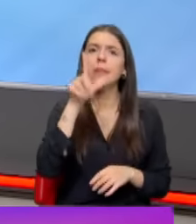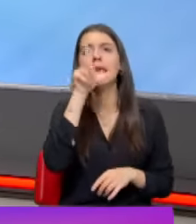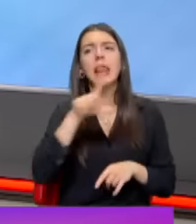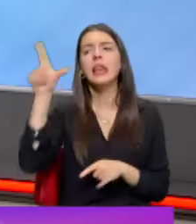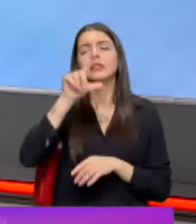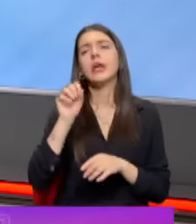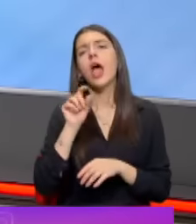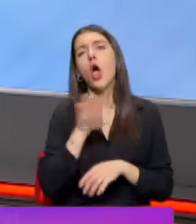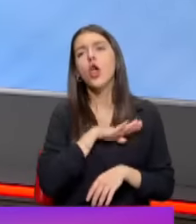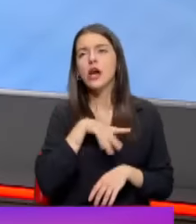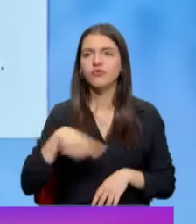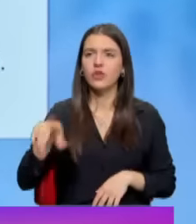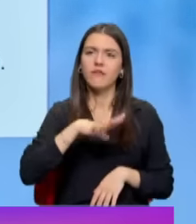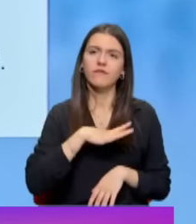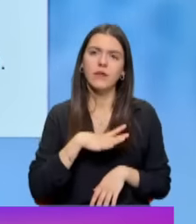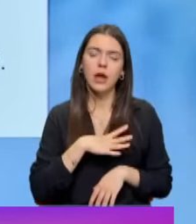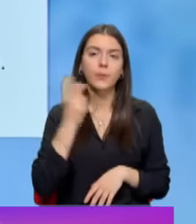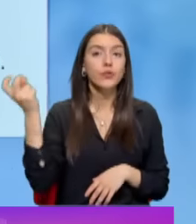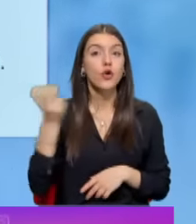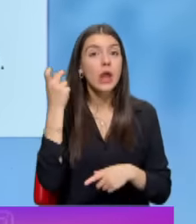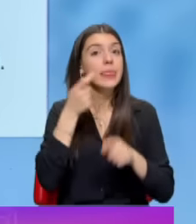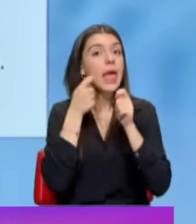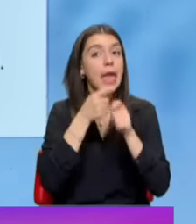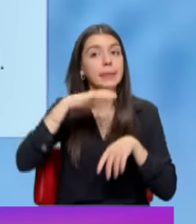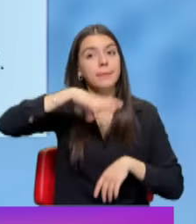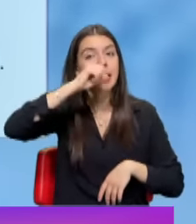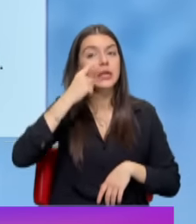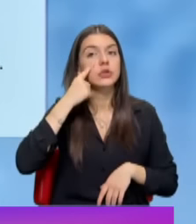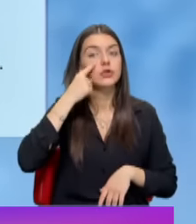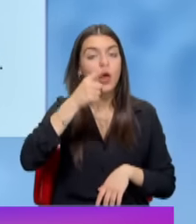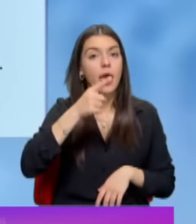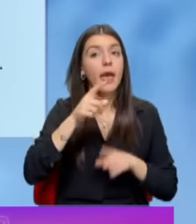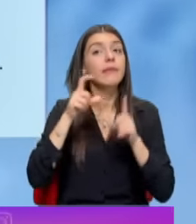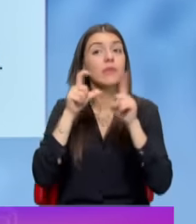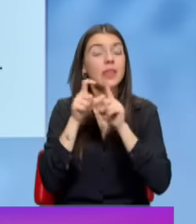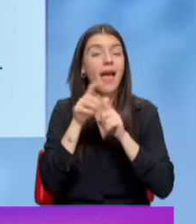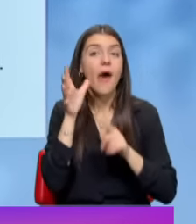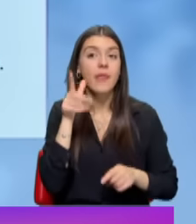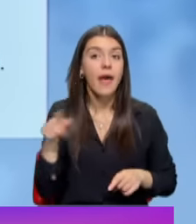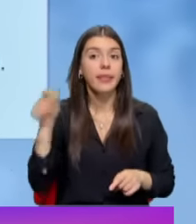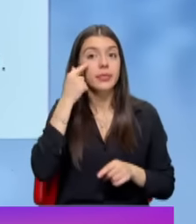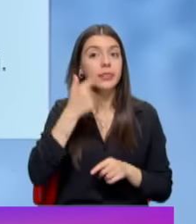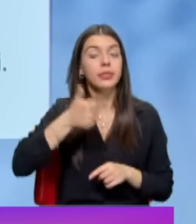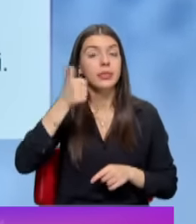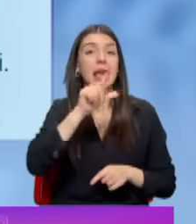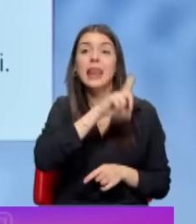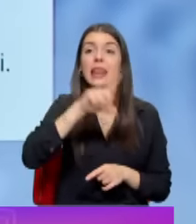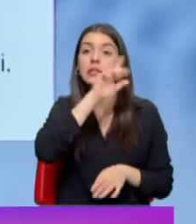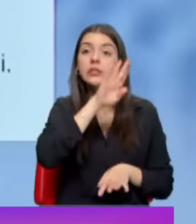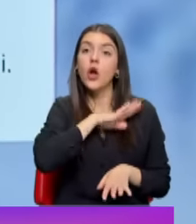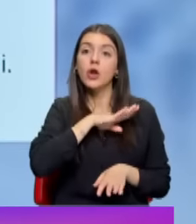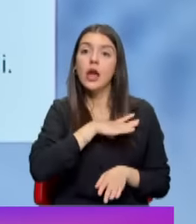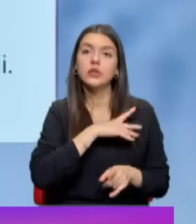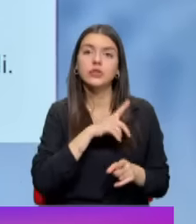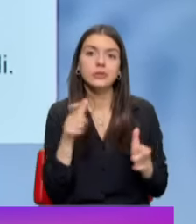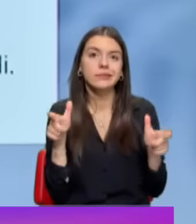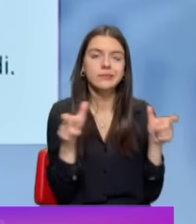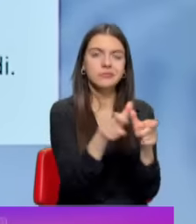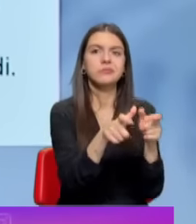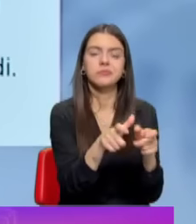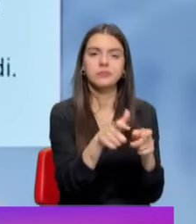Gün Gazetesi. Kur'an Eğitim Merkezleri yönetmeliğiyle Diyanet'e lise öğrencilerini ablukaya alacak yetkiler